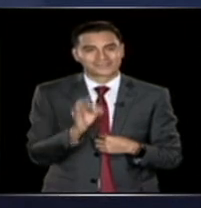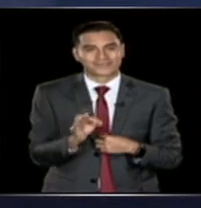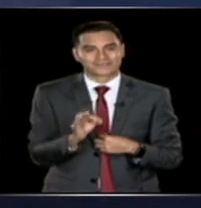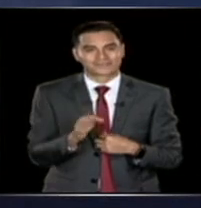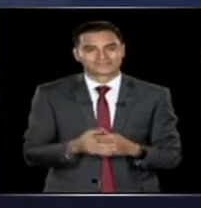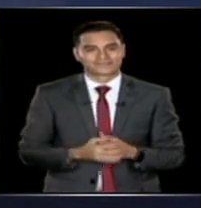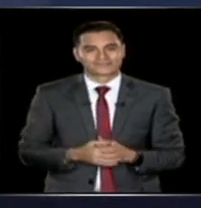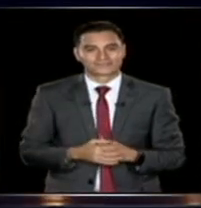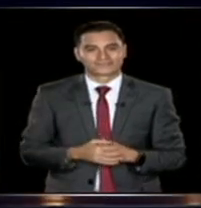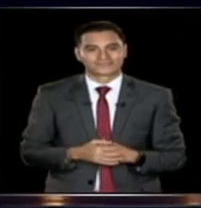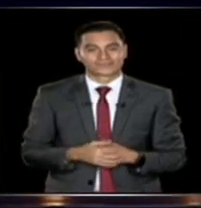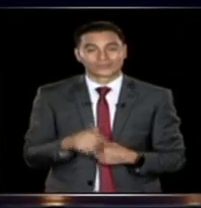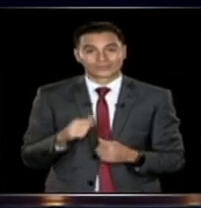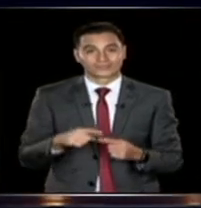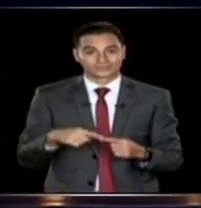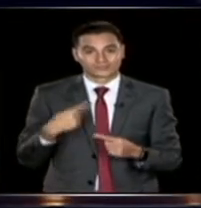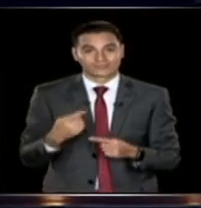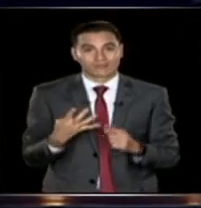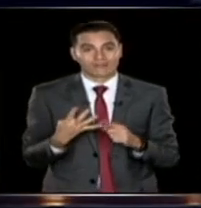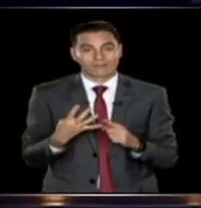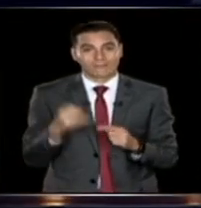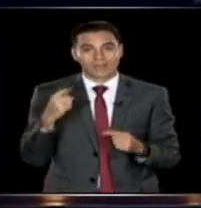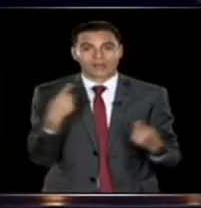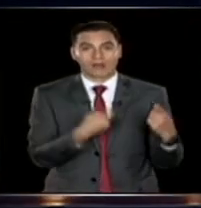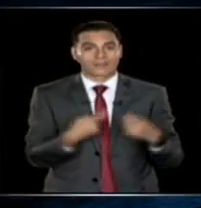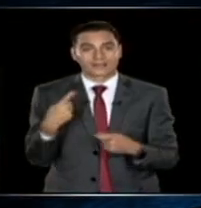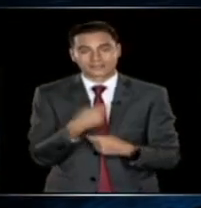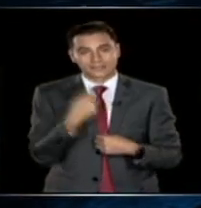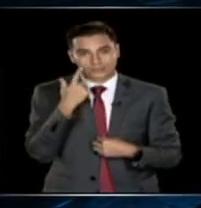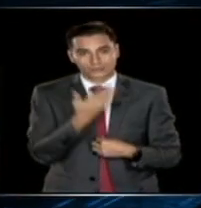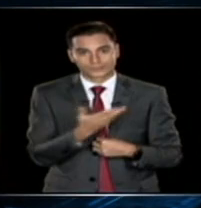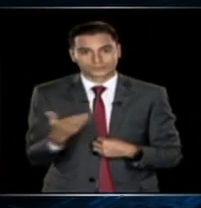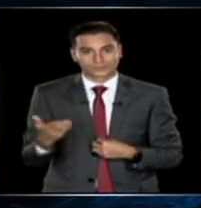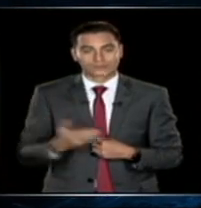75. ودلوقتي مع الفقرة الرابعة، فقرة ضربات الجزاء.